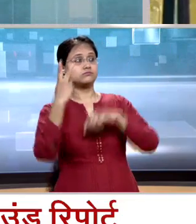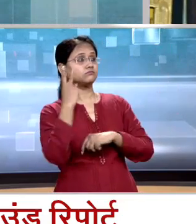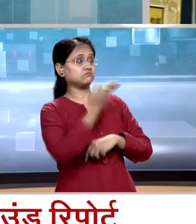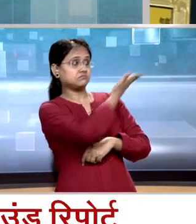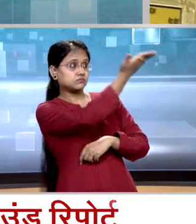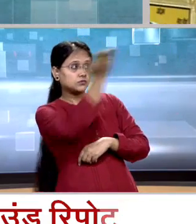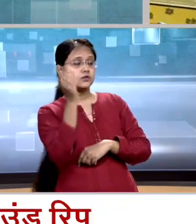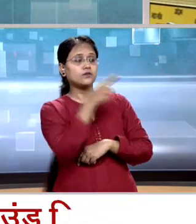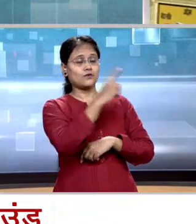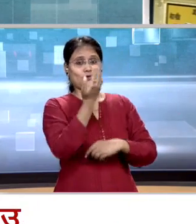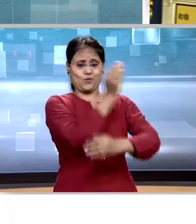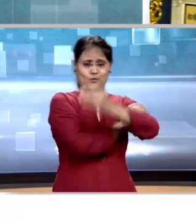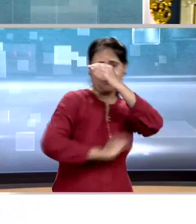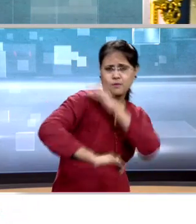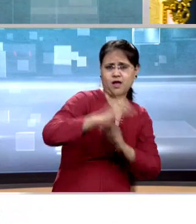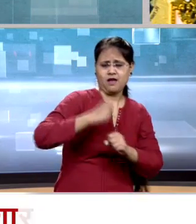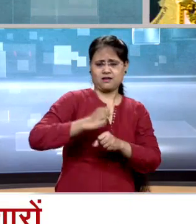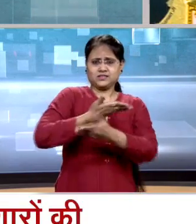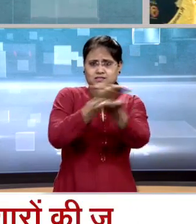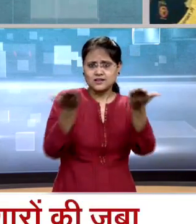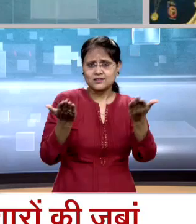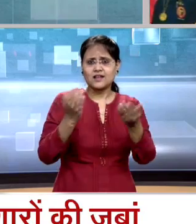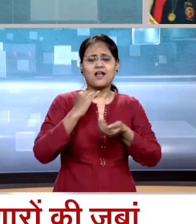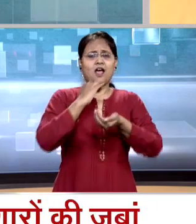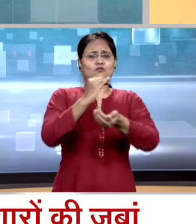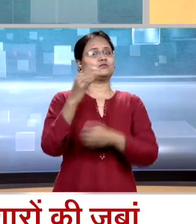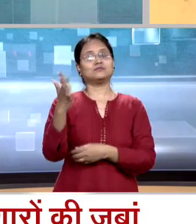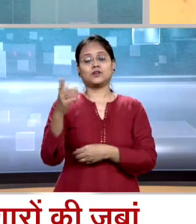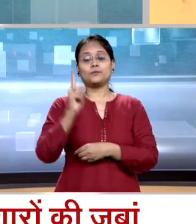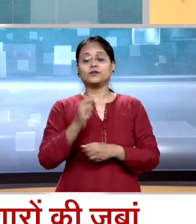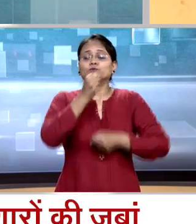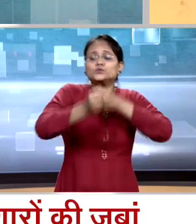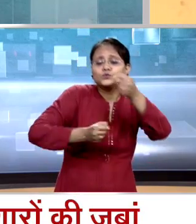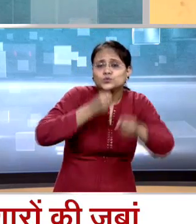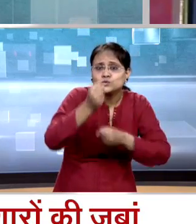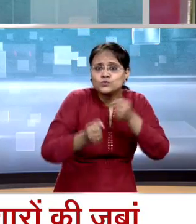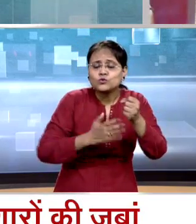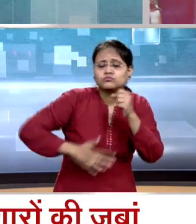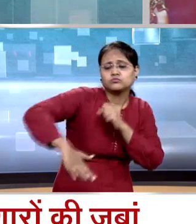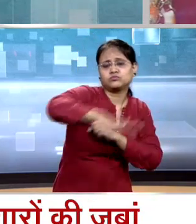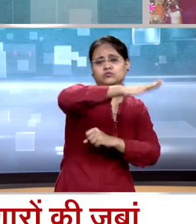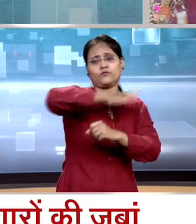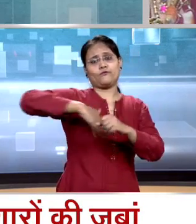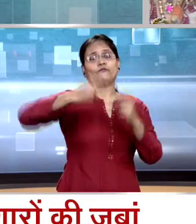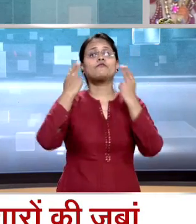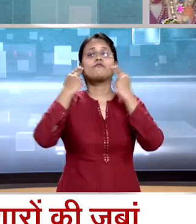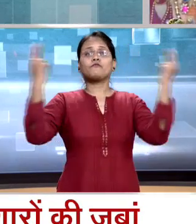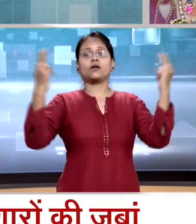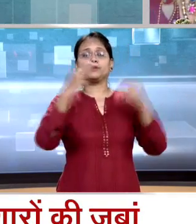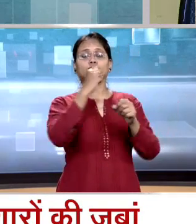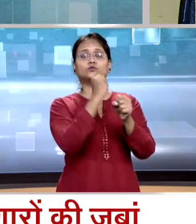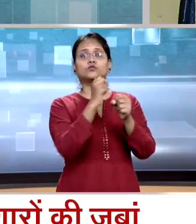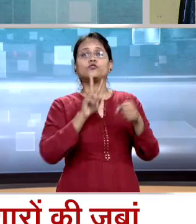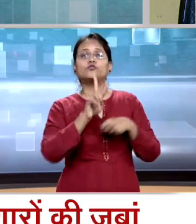आम पहलवान के जीते हुए अवार्ड की नहीं, बल्कि खेल जगत में गूंगा पहलवान के नाम से मशहूर वीरेंद्र सिंह के पुरस्कारों की